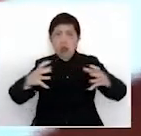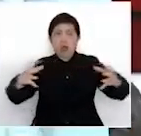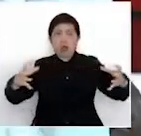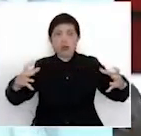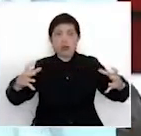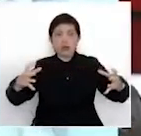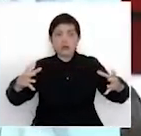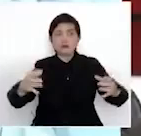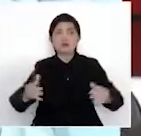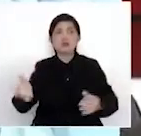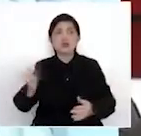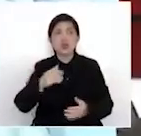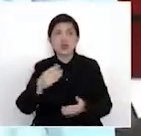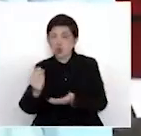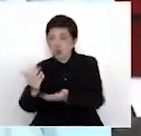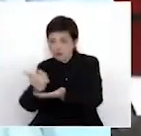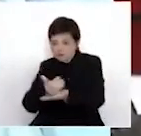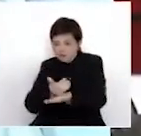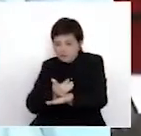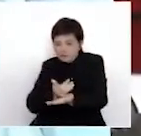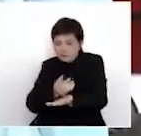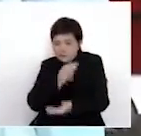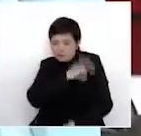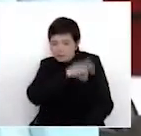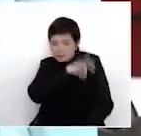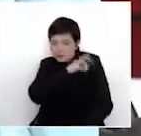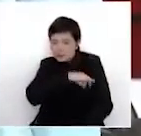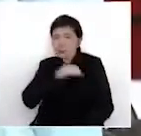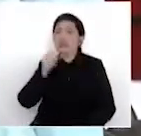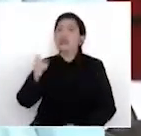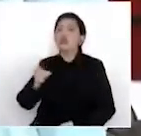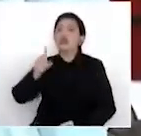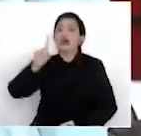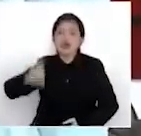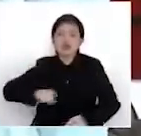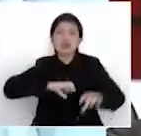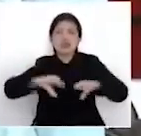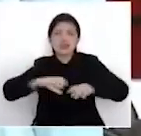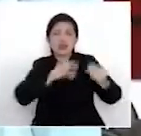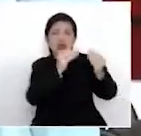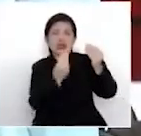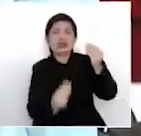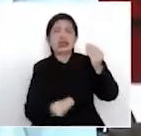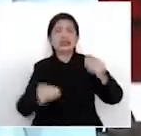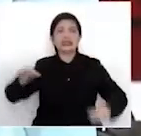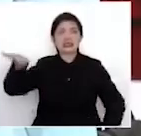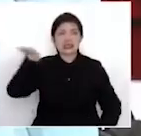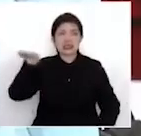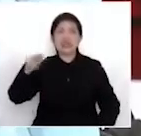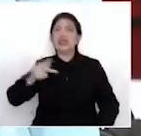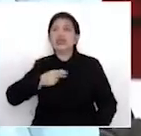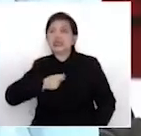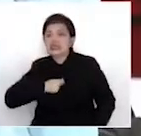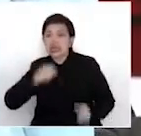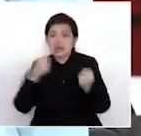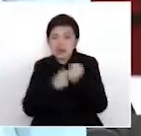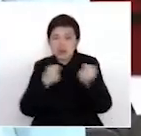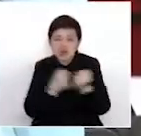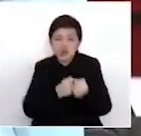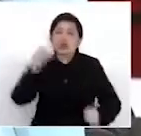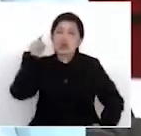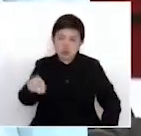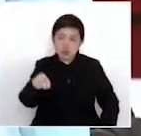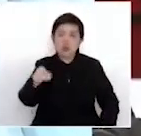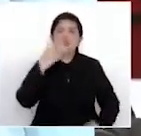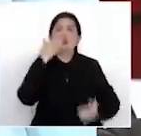dan mereka mendapatkan penghasilan dari situ itulah yang harus dilakukan oleh para gensi dan saya akan mendukung untuk itu terima